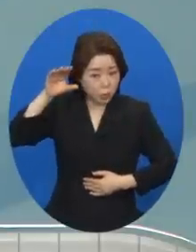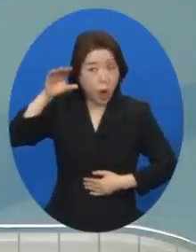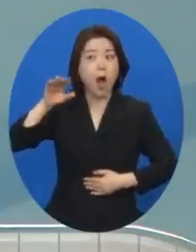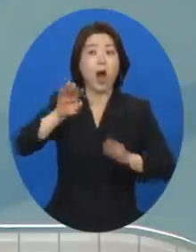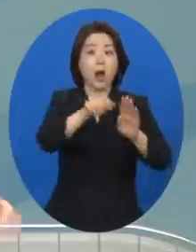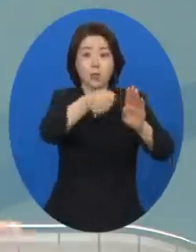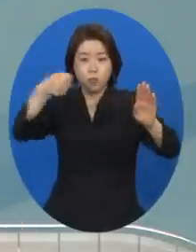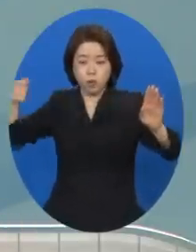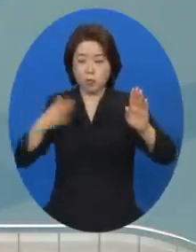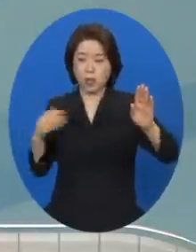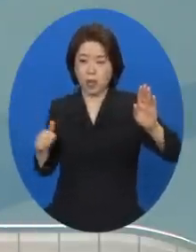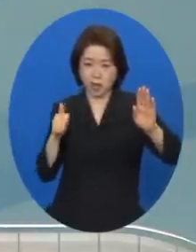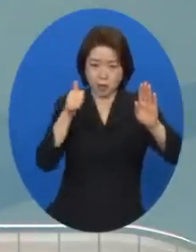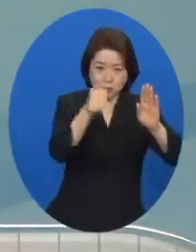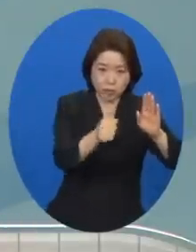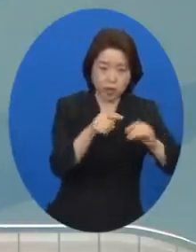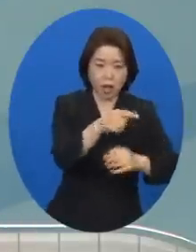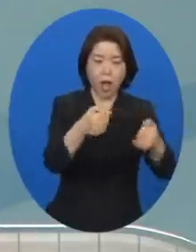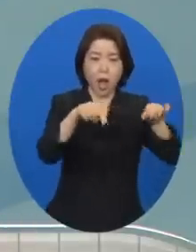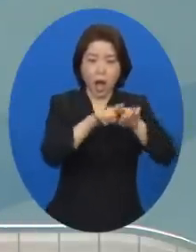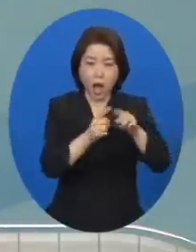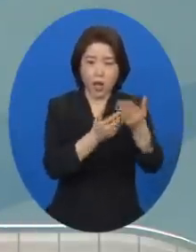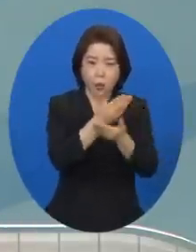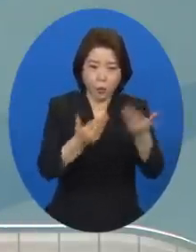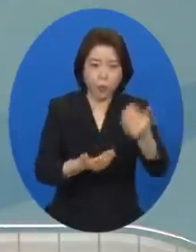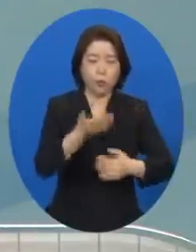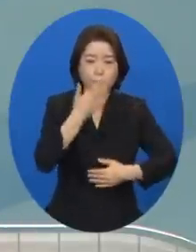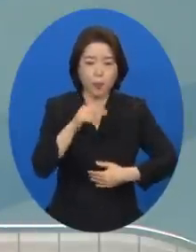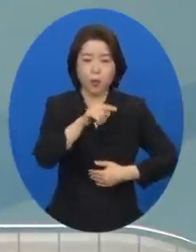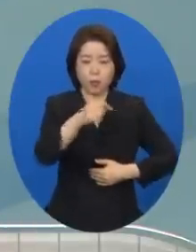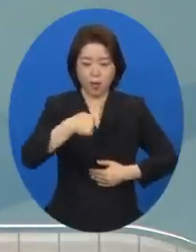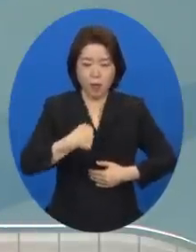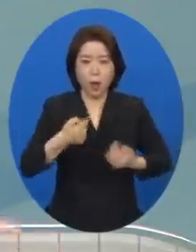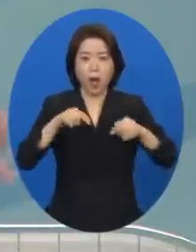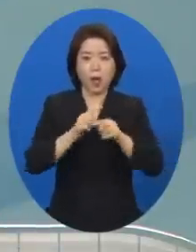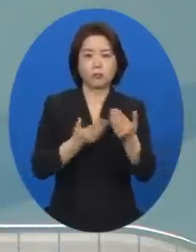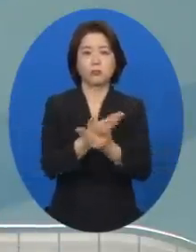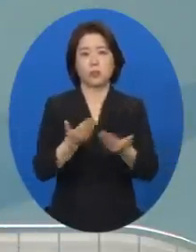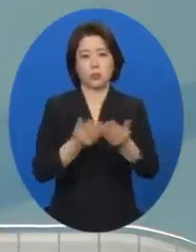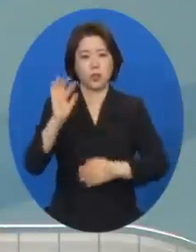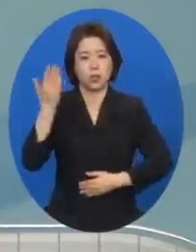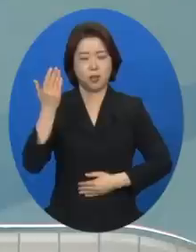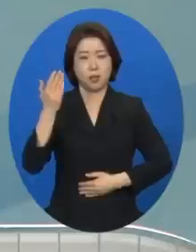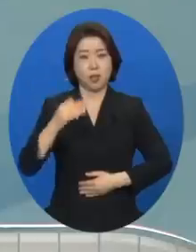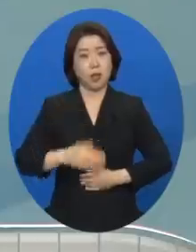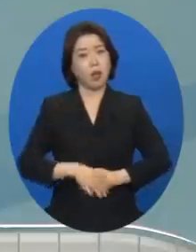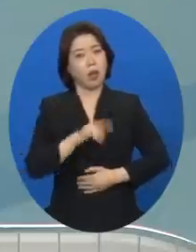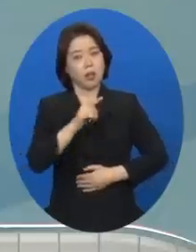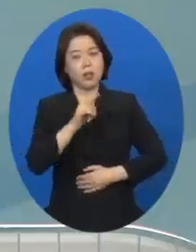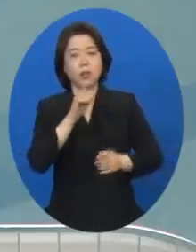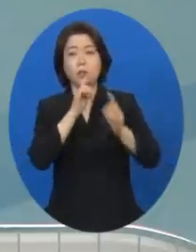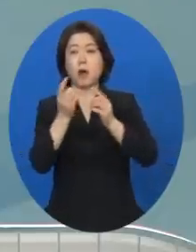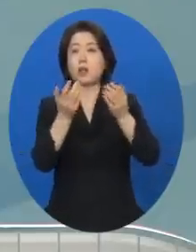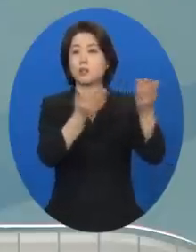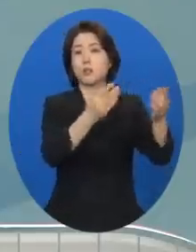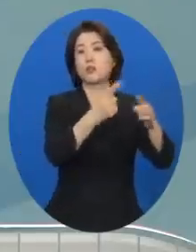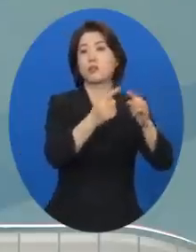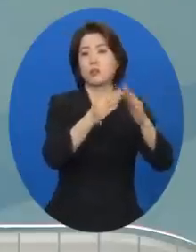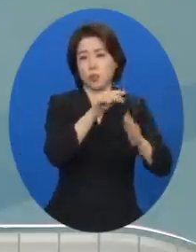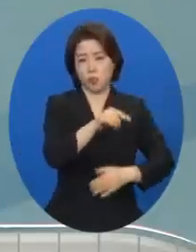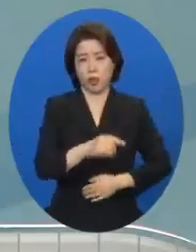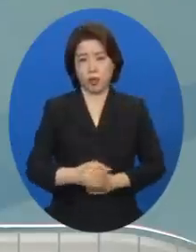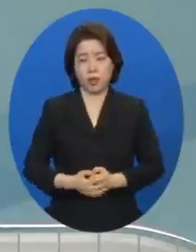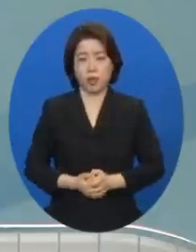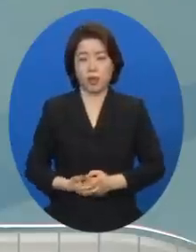들어가 그와 더불어 먹고 그는 나와 더불어 먹으리라 그렇게 말씀하시는 교회 였다는 겁니다 그